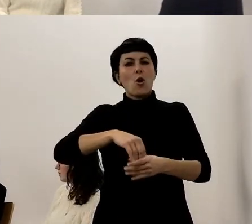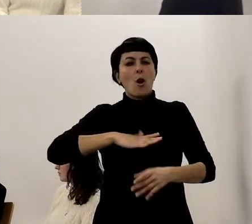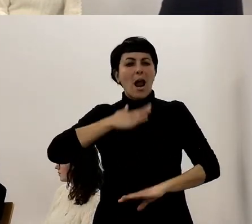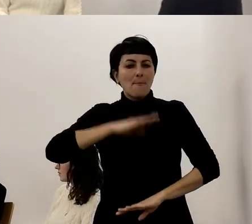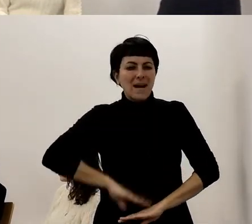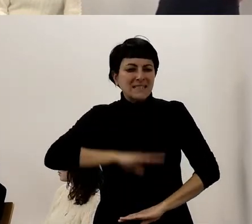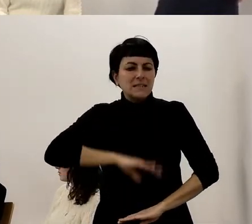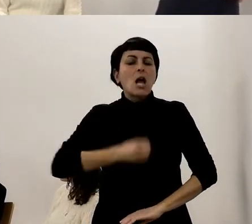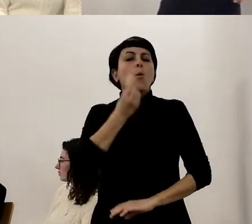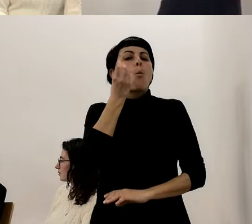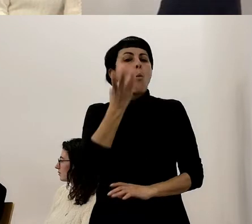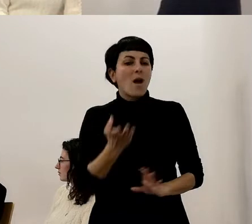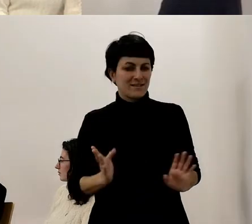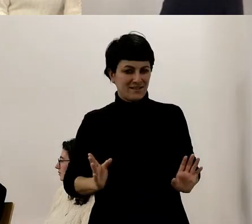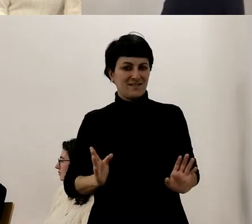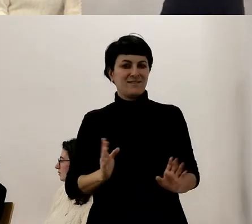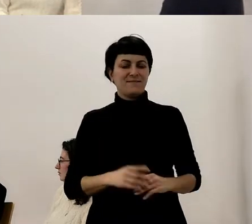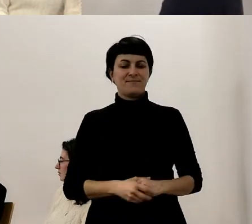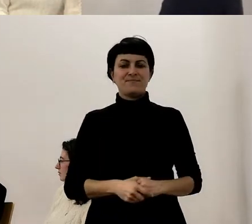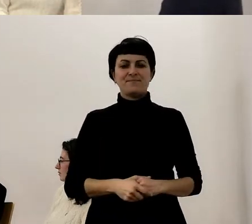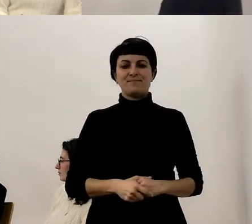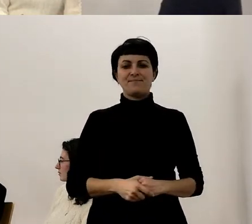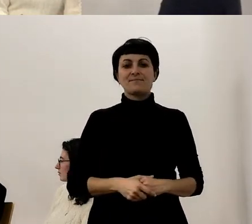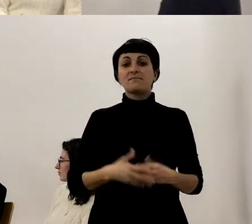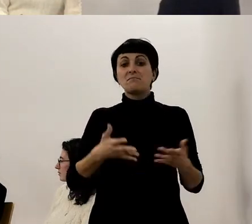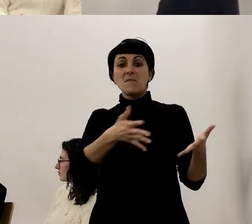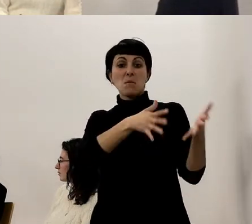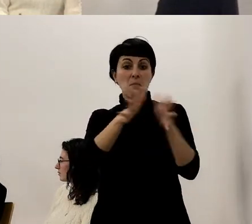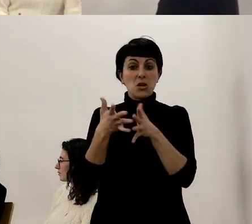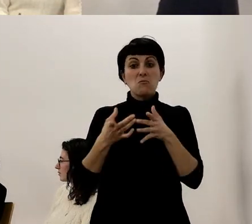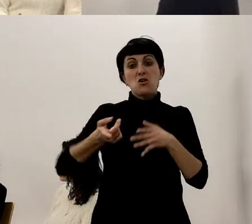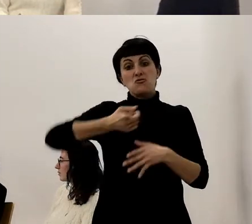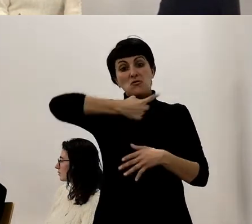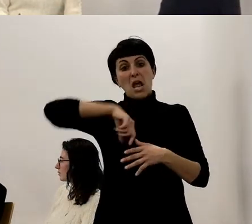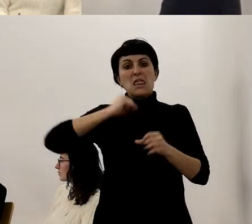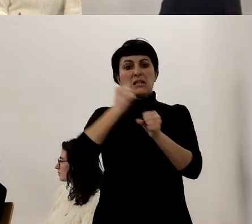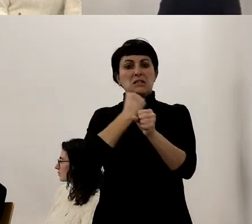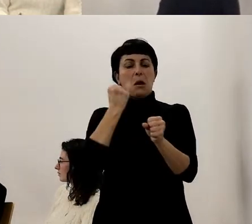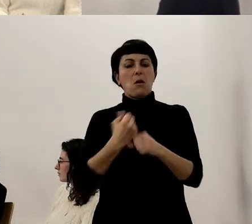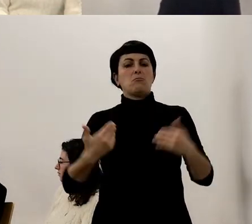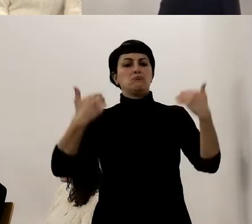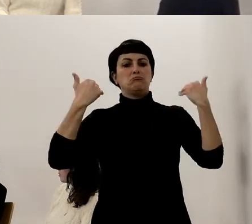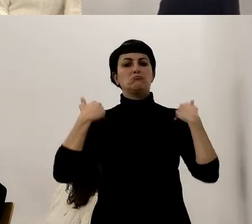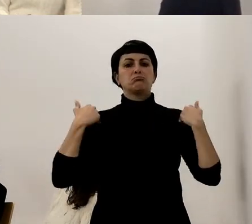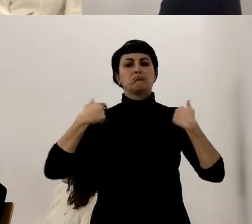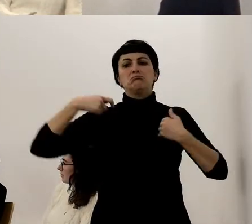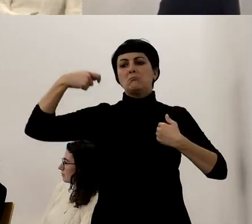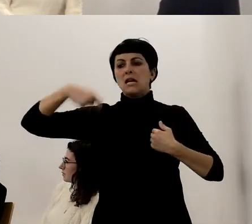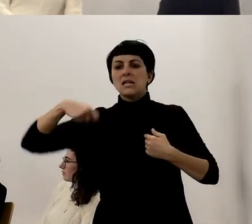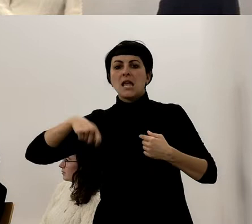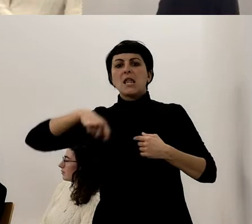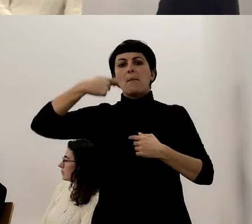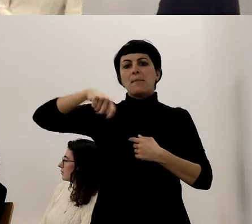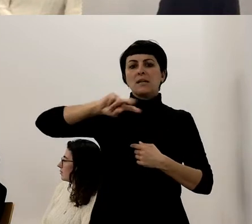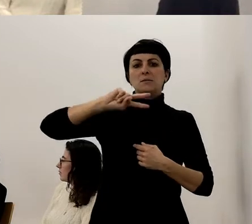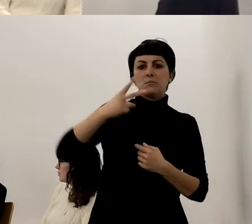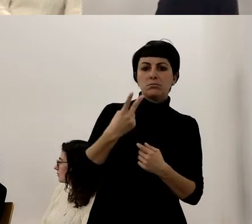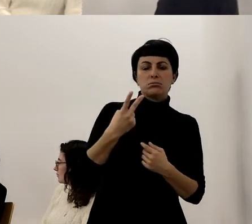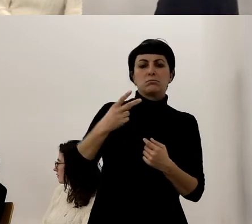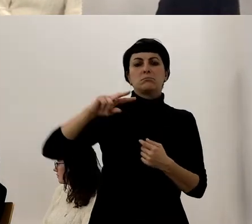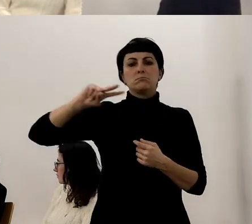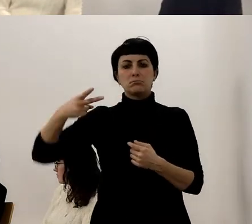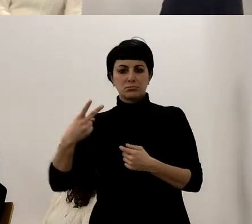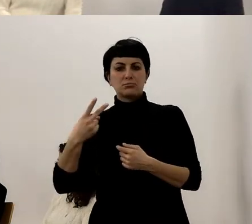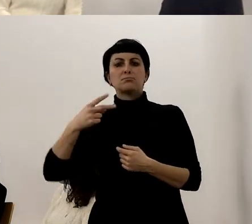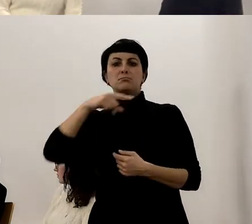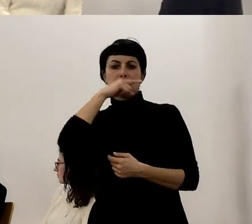plaça Nova, ja ho he dit abans, vull dir, més o menys tenim repartit els càrrecs, sí que hi ha un president, hi ha una vicepresidenta i un vicepresident, tenim